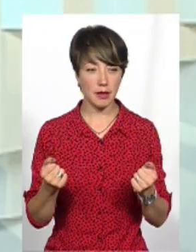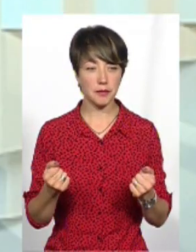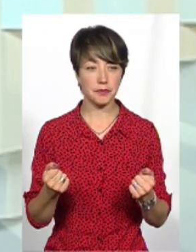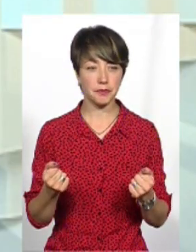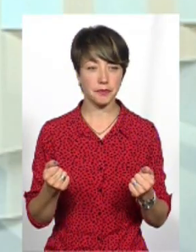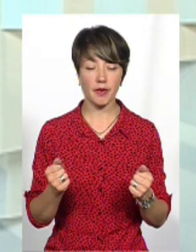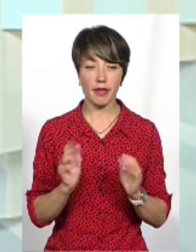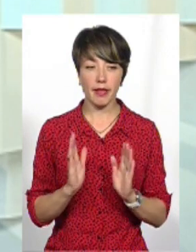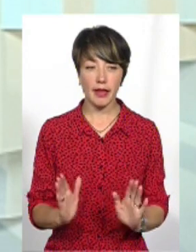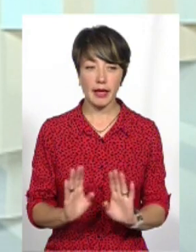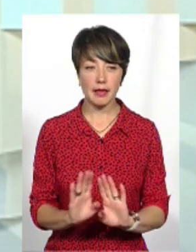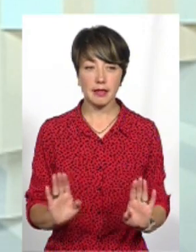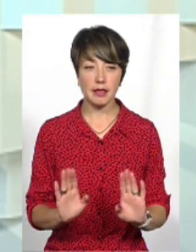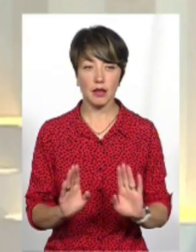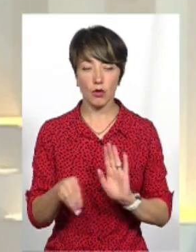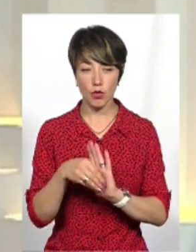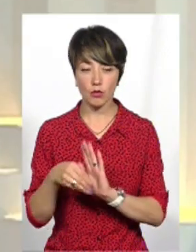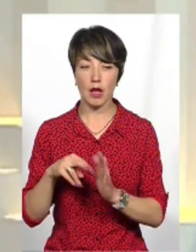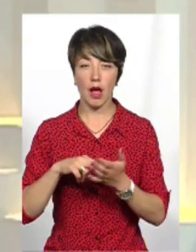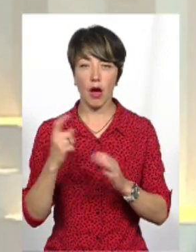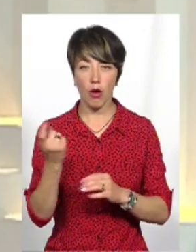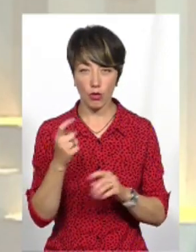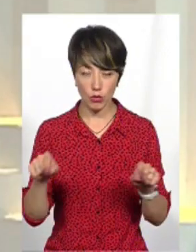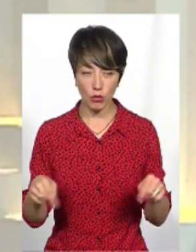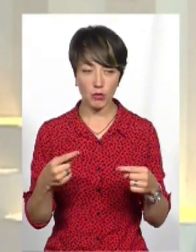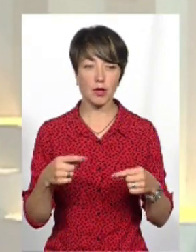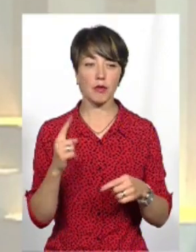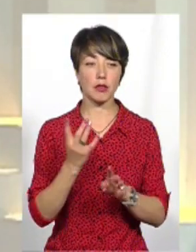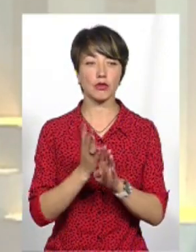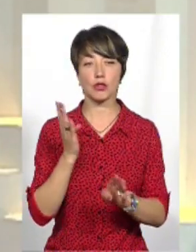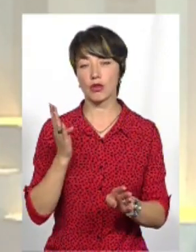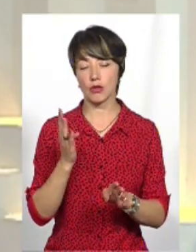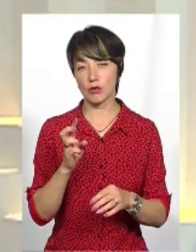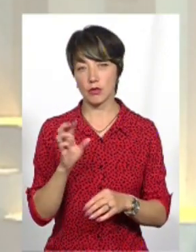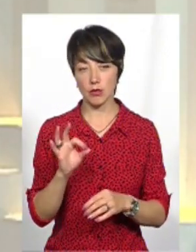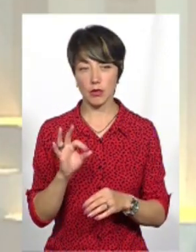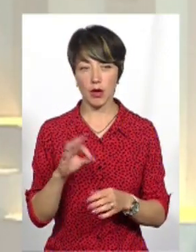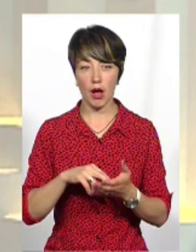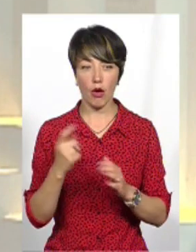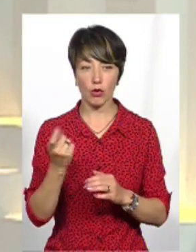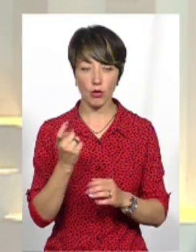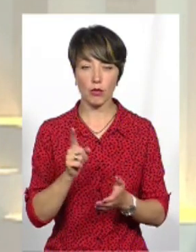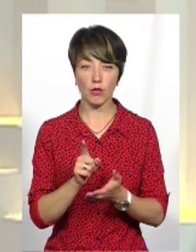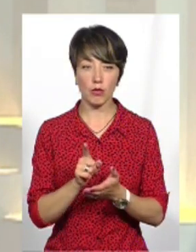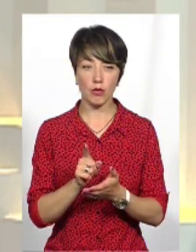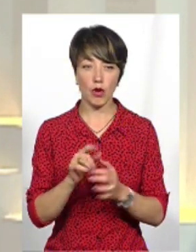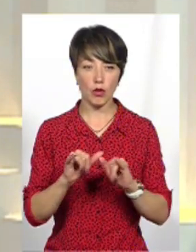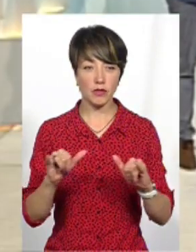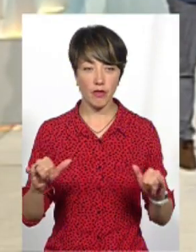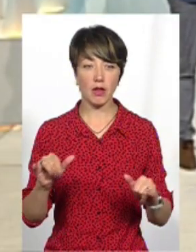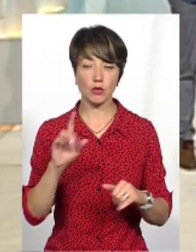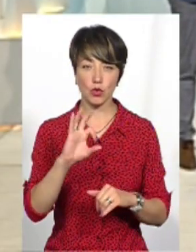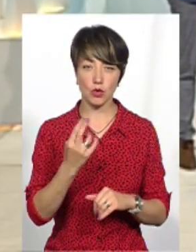вам. Не тільки корупція, економіка, це перед теж економіка, тому що економіка, ви розумієте, що економіка, щоб розвивалася. І